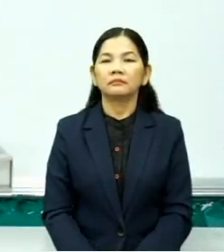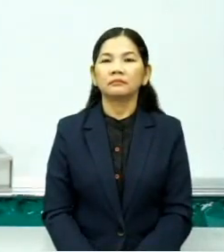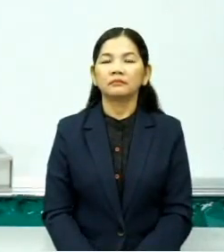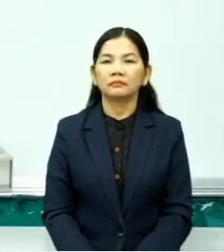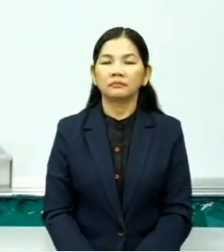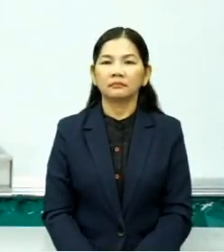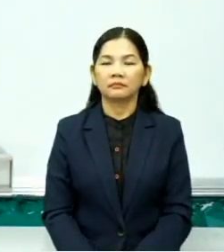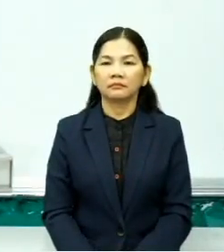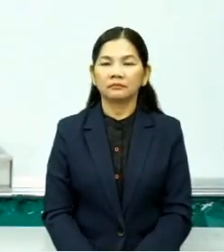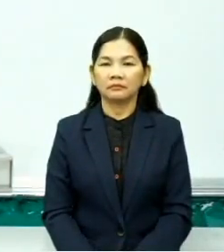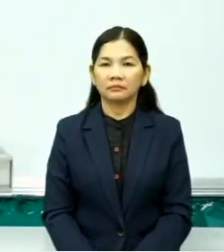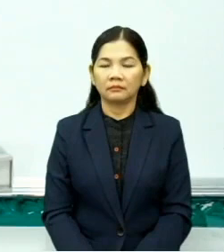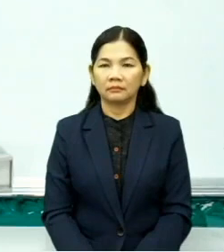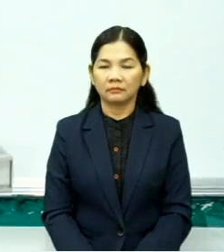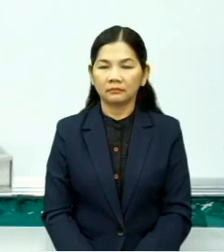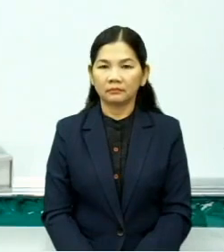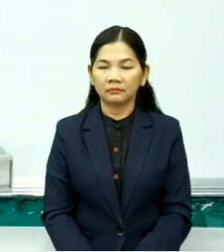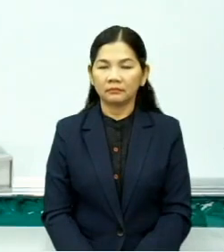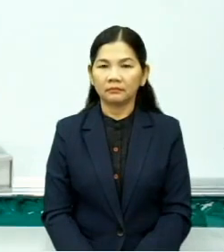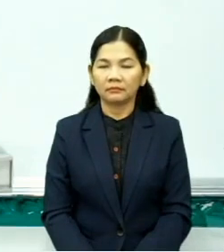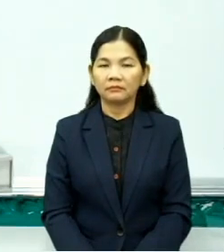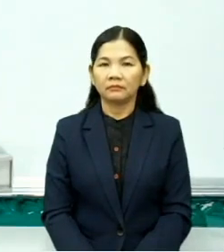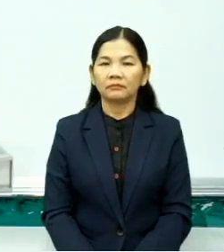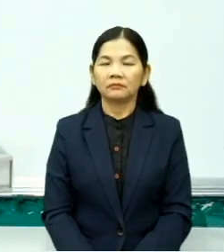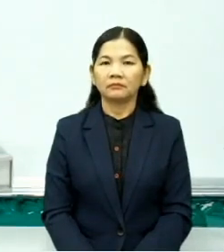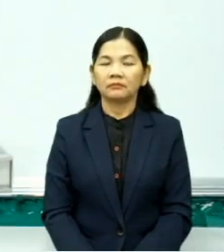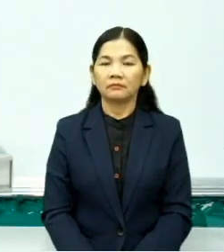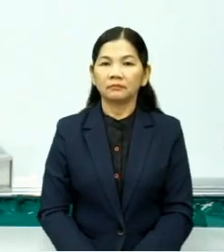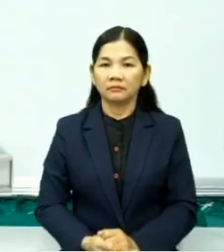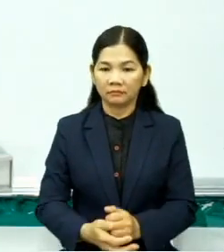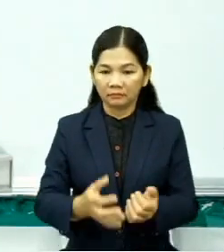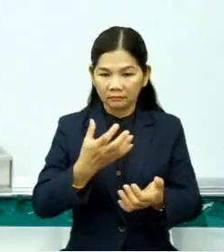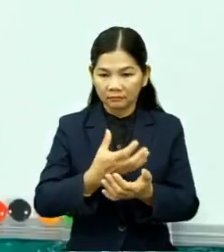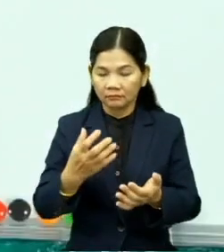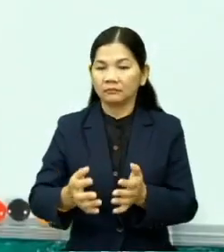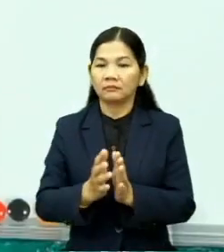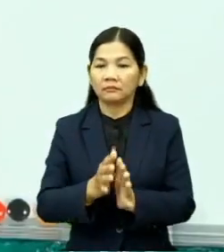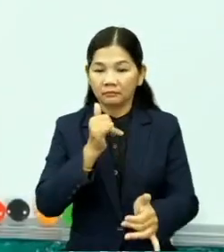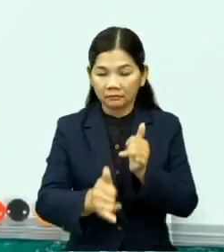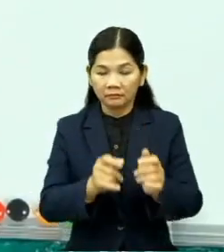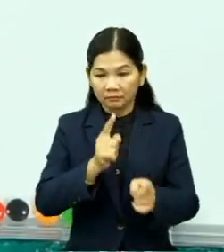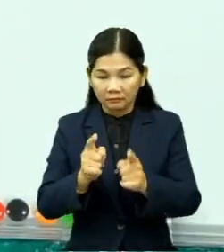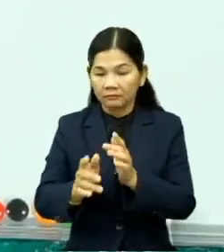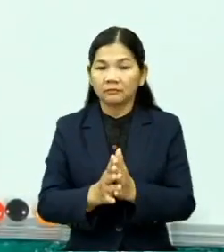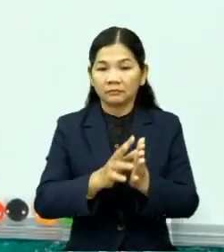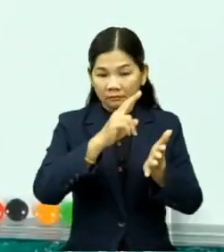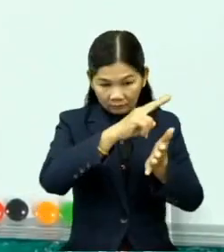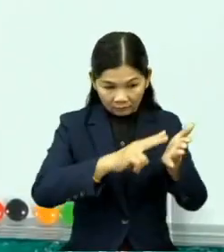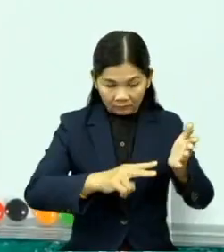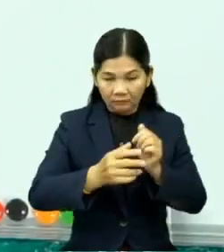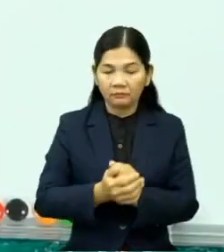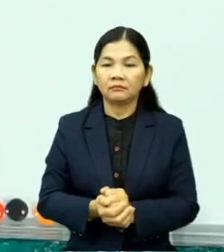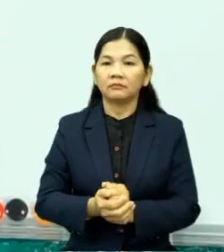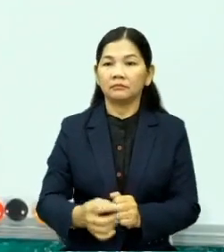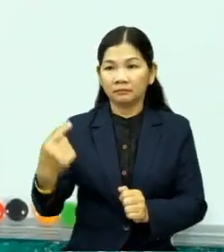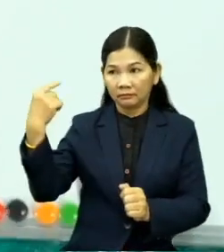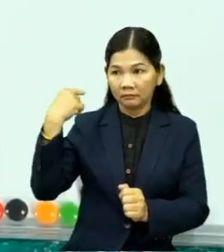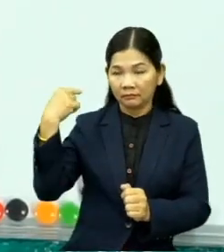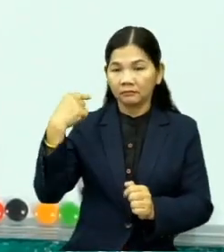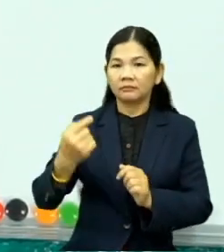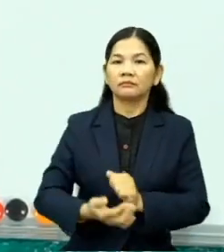ចាអញ្ចឹងថ្ងៃនេះយើងសិក្សាមេរៀនទី61ចាឧបករណ៍តន្ត្រីខ្មែរអំណាមចាគឺយើងបន្តចាប់ពីថ្ងៃម្សិល